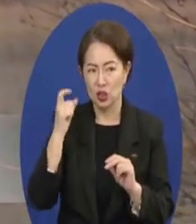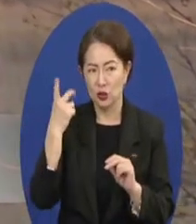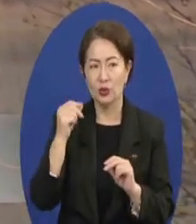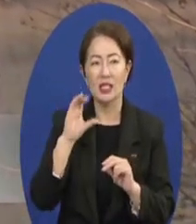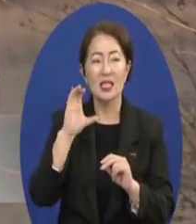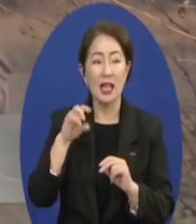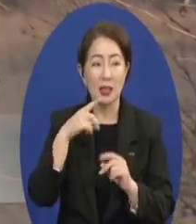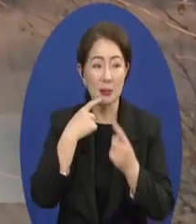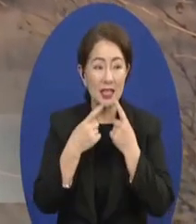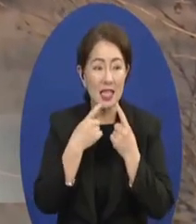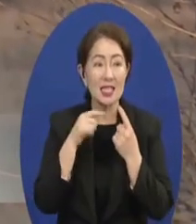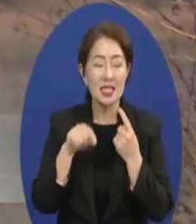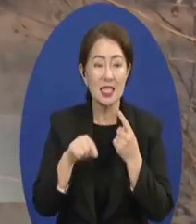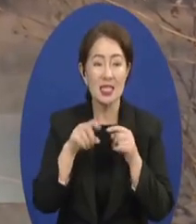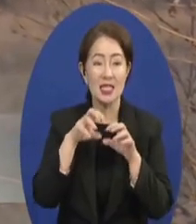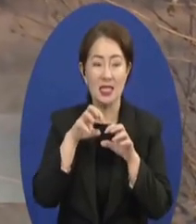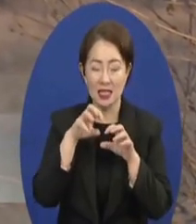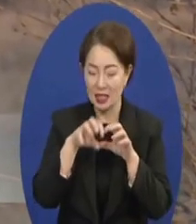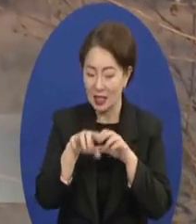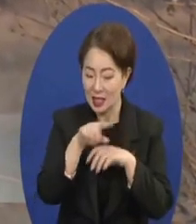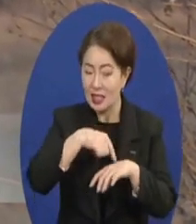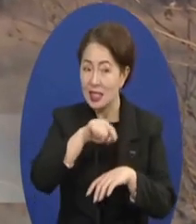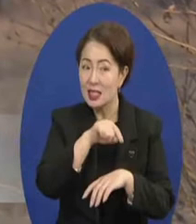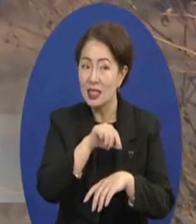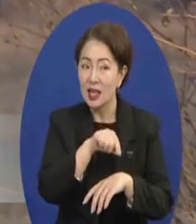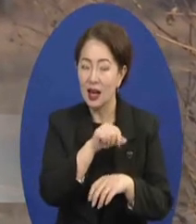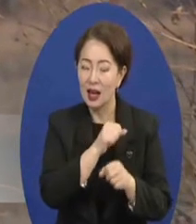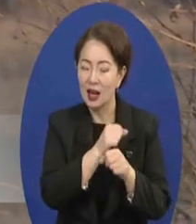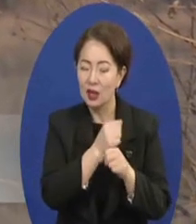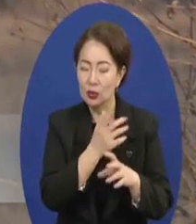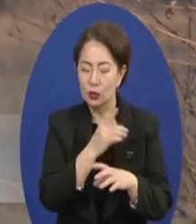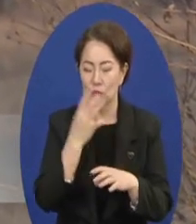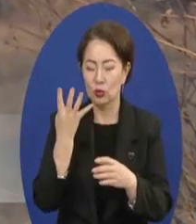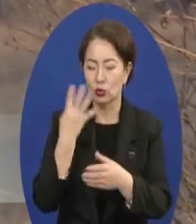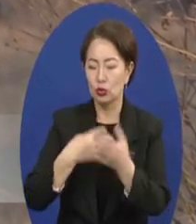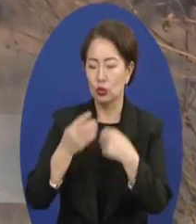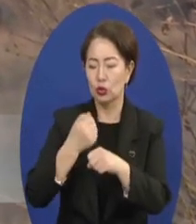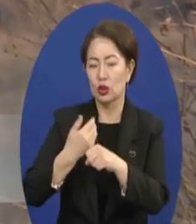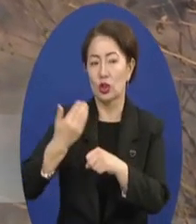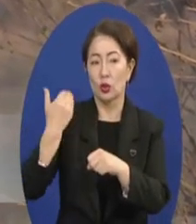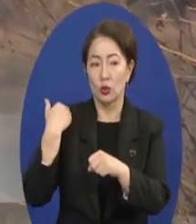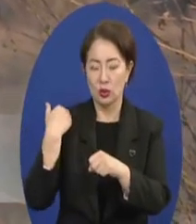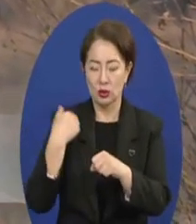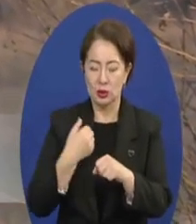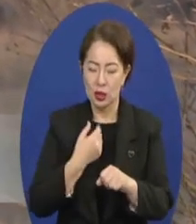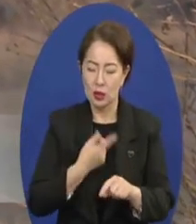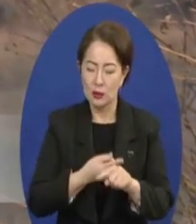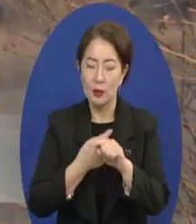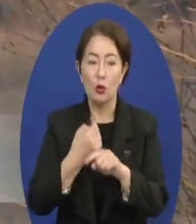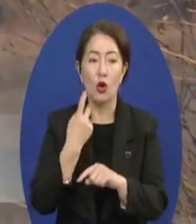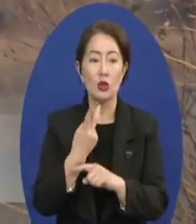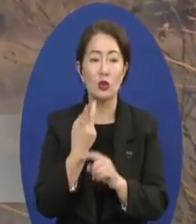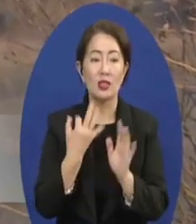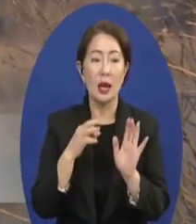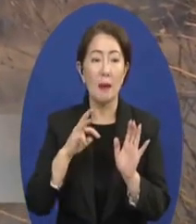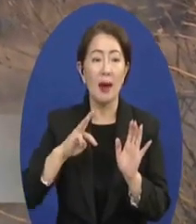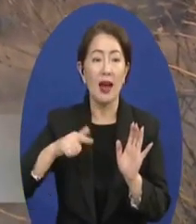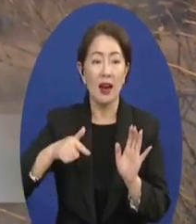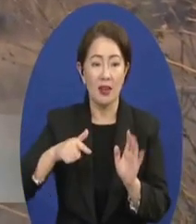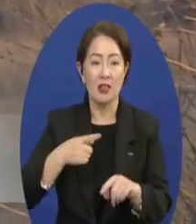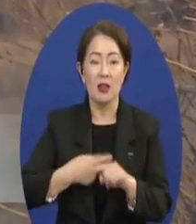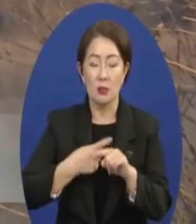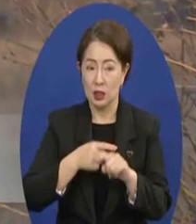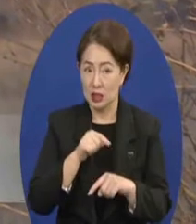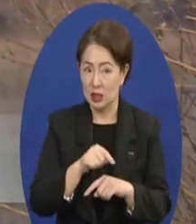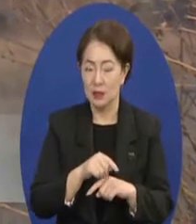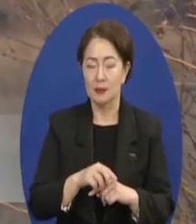байна. За энэ салбарт өнгөрсөн 4 жилдээ харьцуулах юм бол эрчим хүчний хэрэглээ 280 мегаваттар нэмэгдсэн байна. За энэ бол өндөр үзүүлэлт